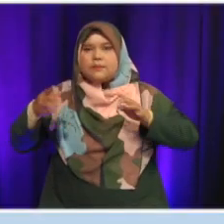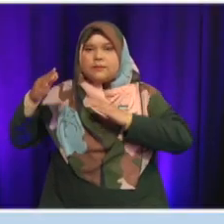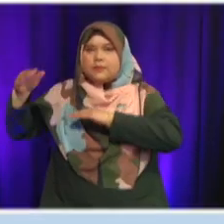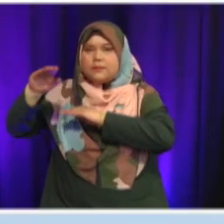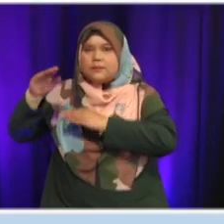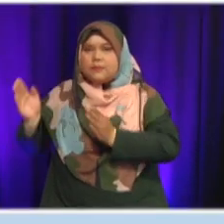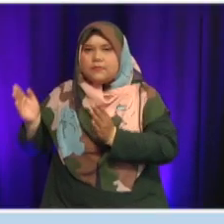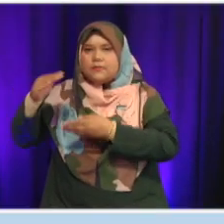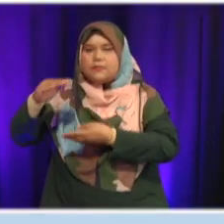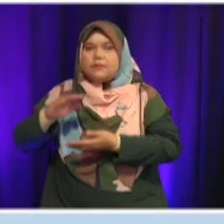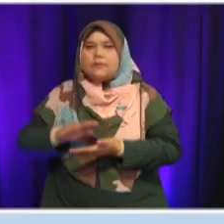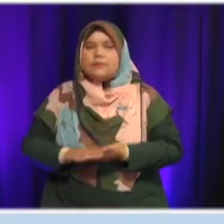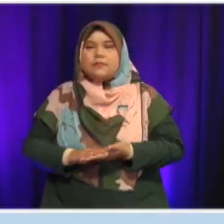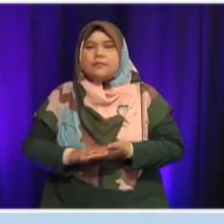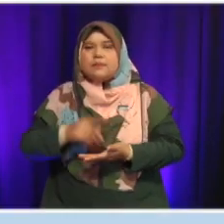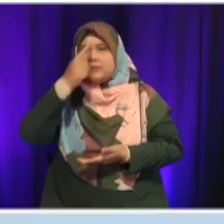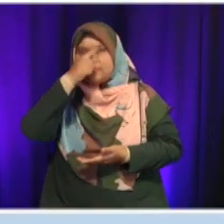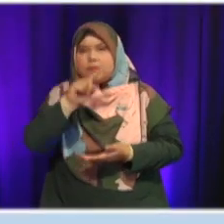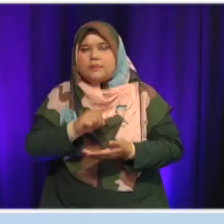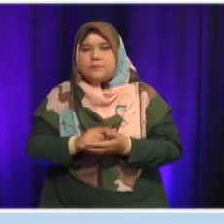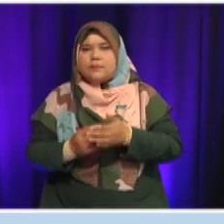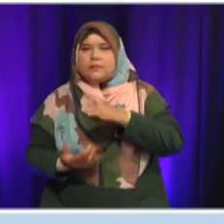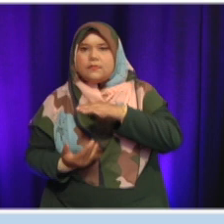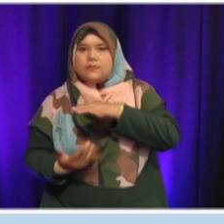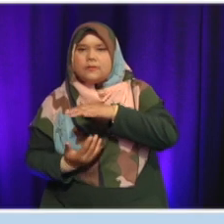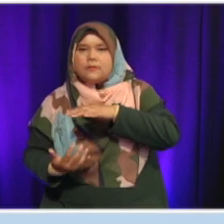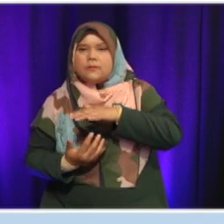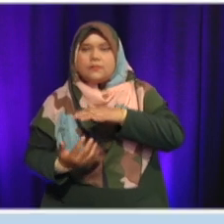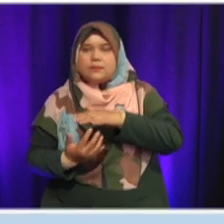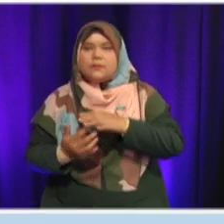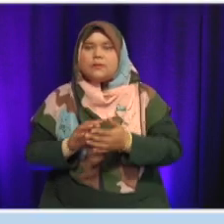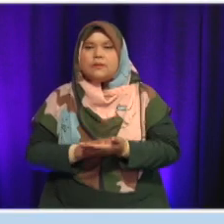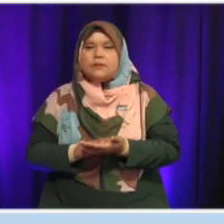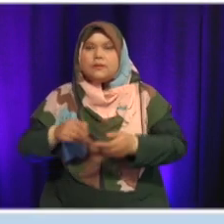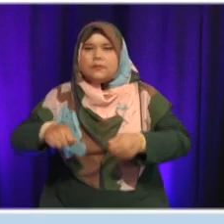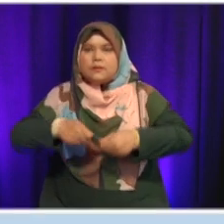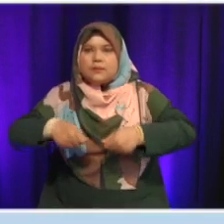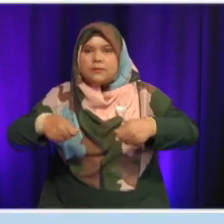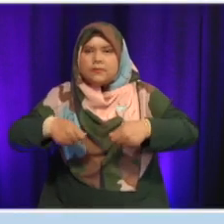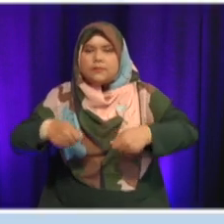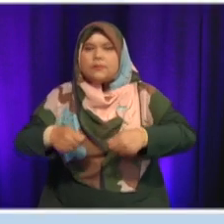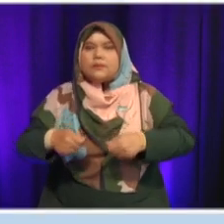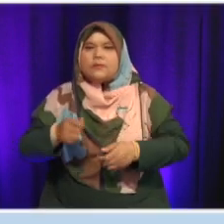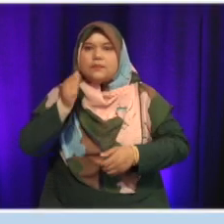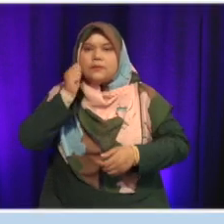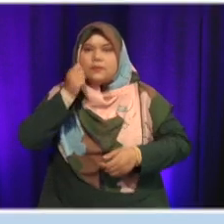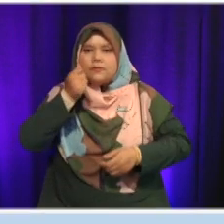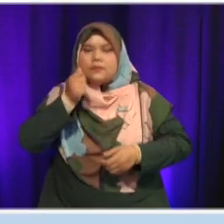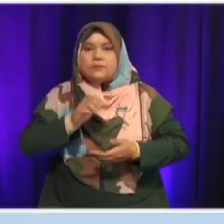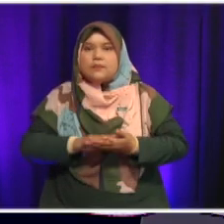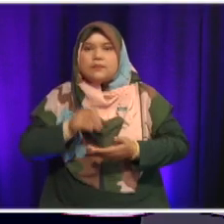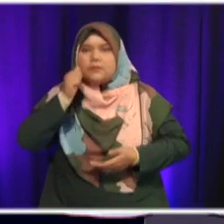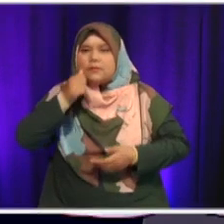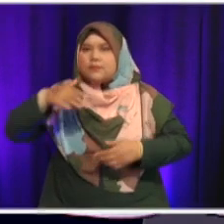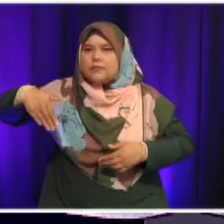gunakan untuk memanggang atau menyangai ya badan sebab badan ini belum mentah dia